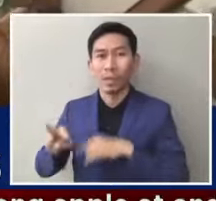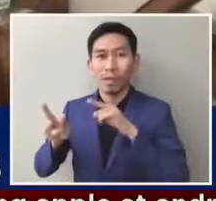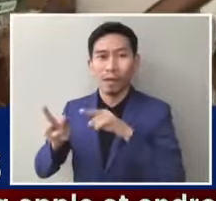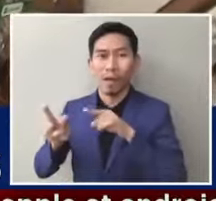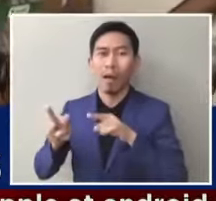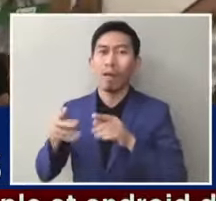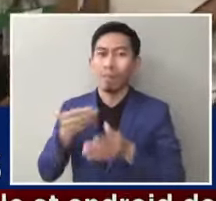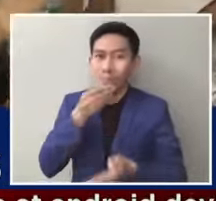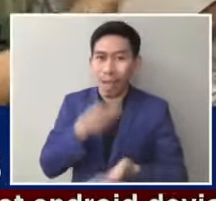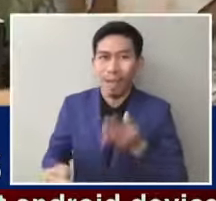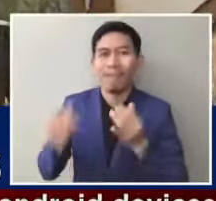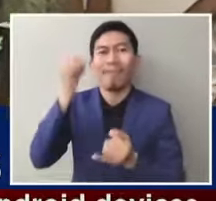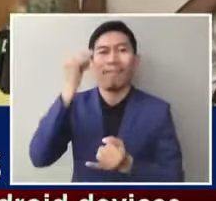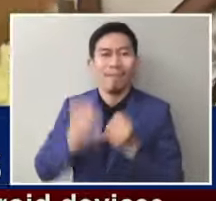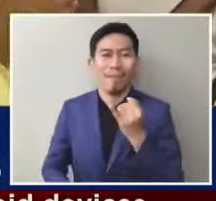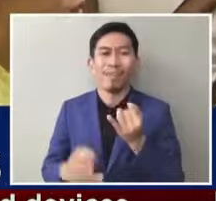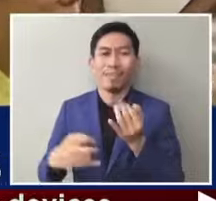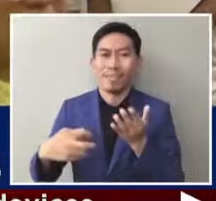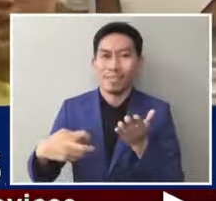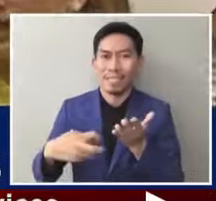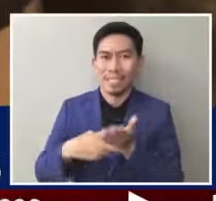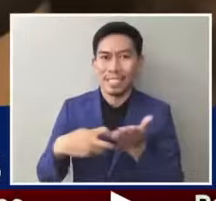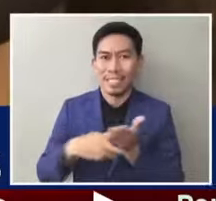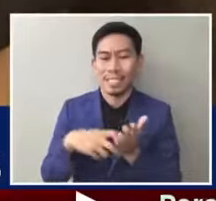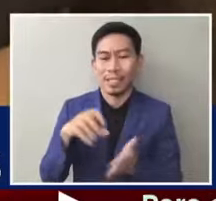ng huling orchestra tickets.